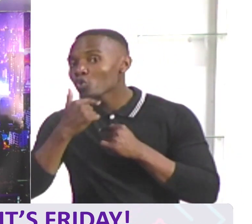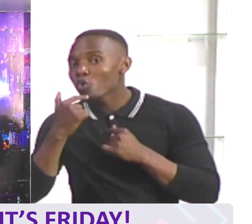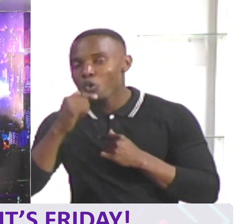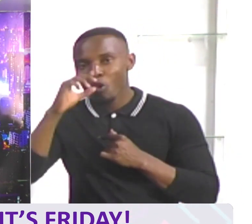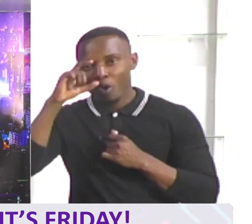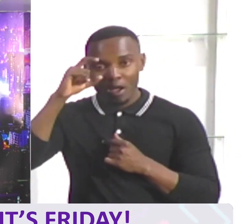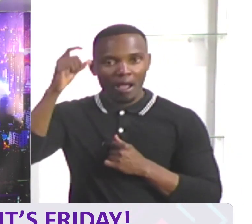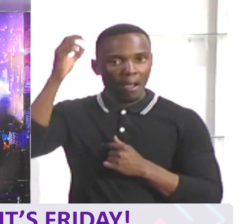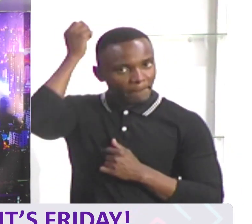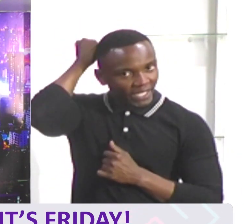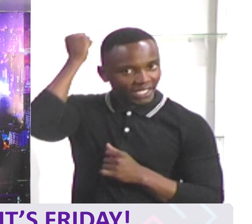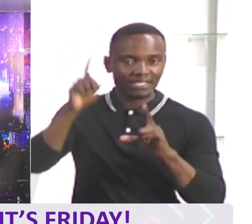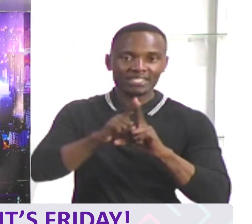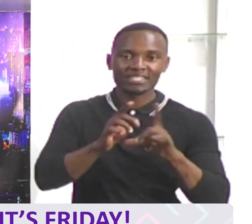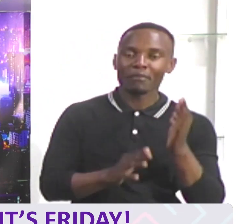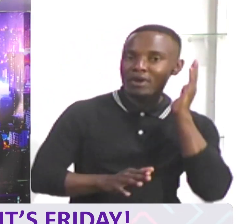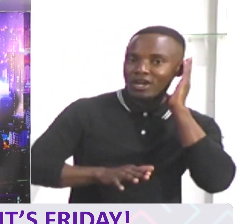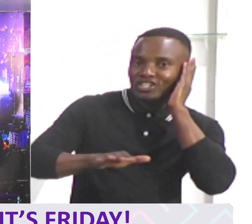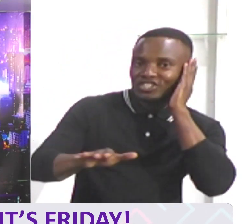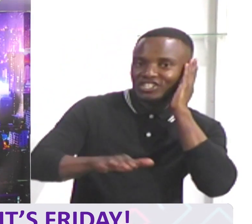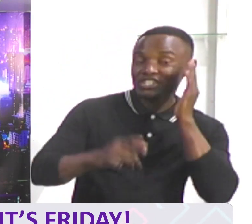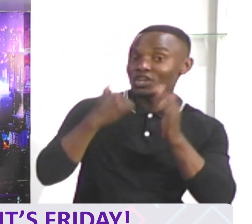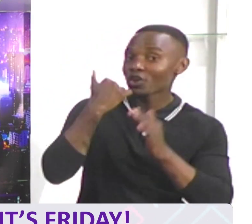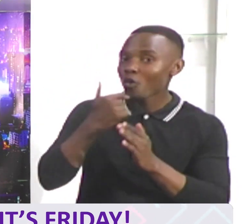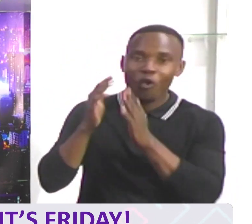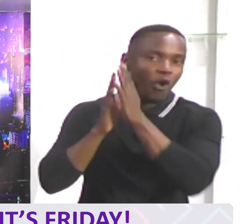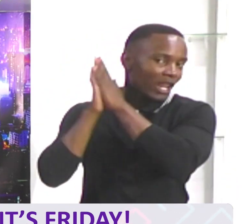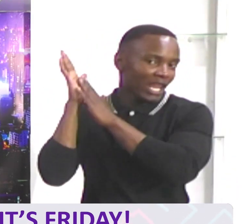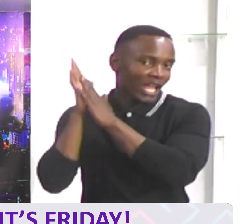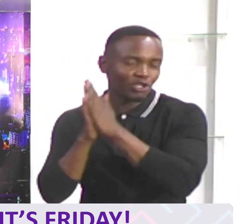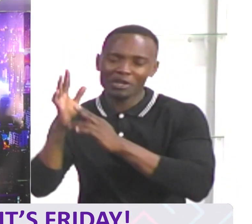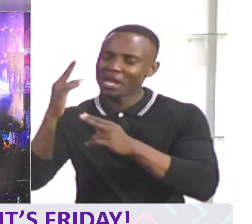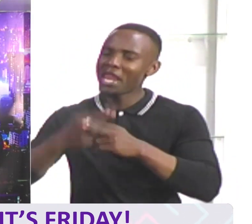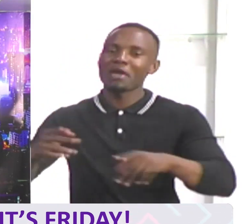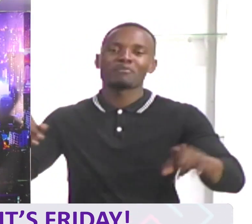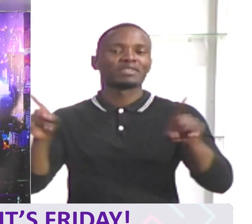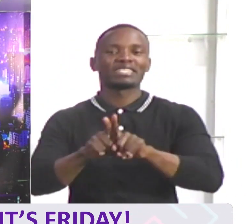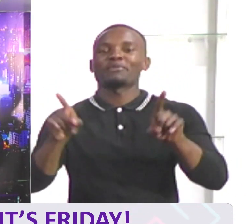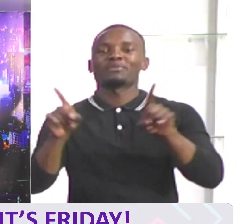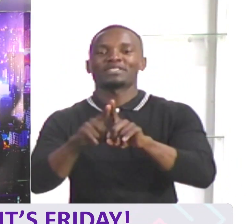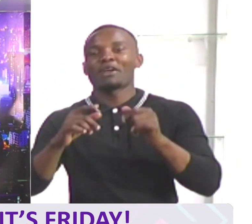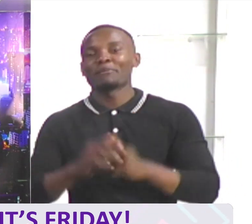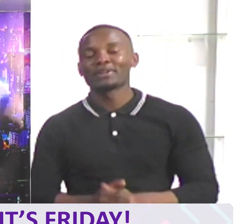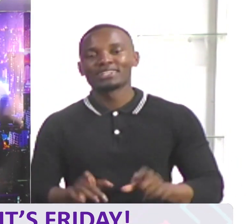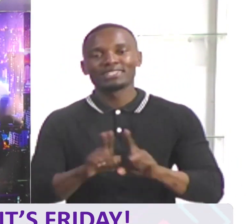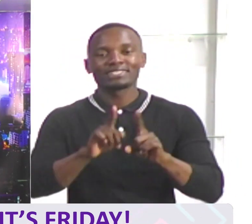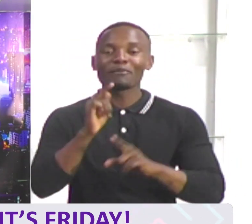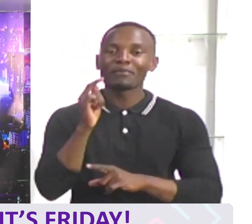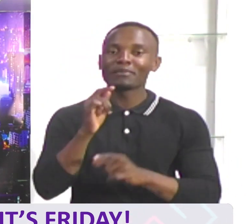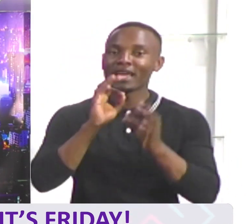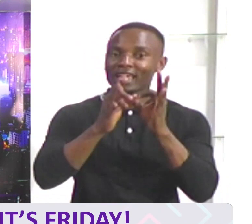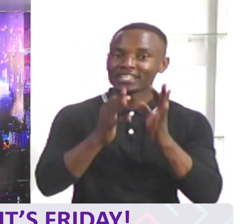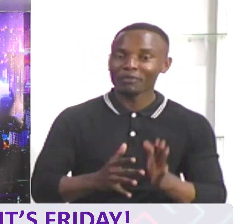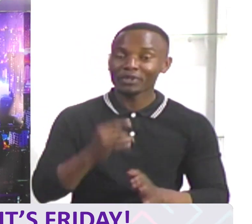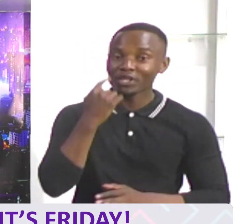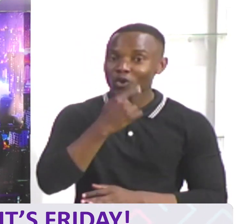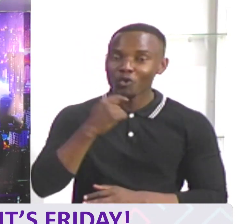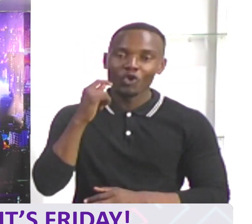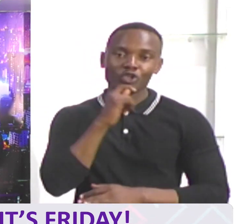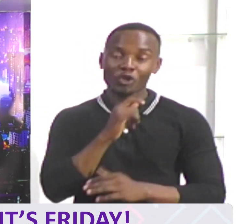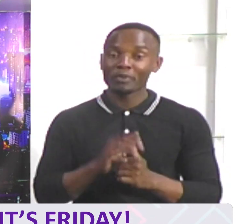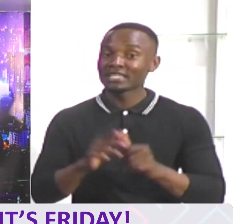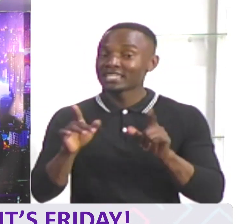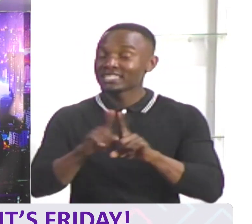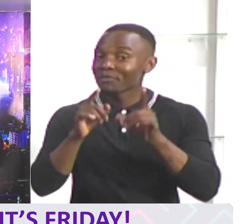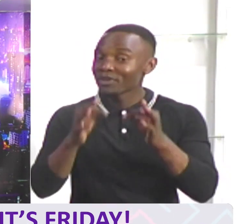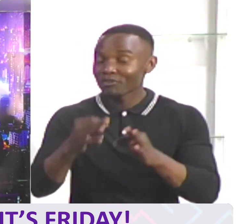DJ Latona kama kawaida. Jina ijabadili. Ndo hiyo sasa. Ndo hiyo. Paliwe ishara tuko naye, Mr. Tobias of what you're doing the thing. And let me tell you something. Kama